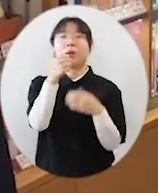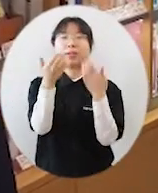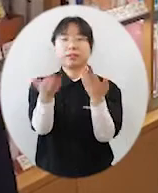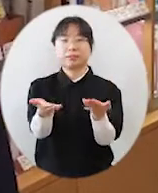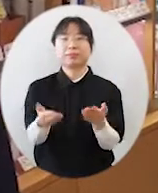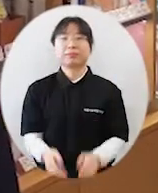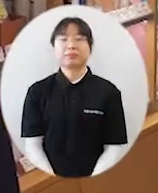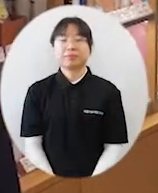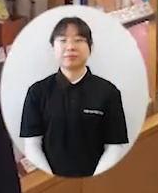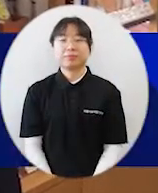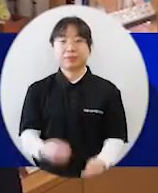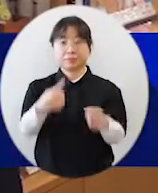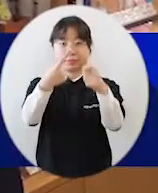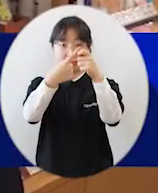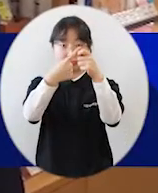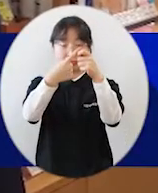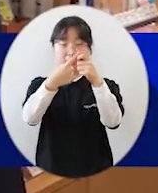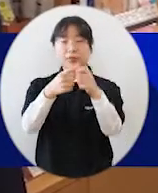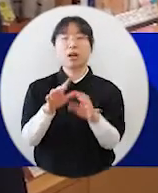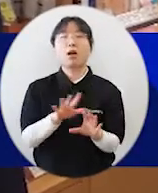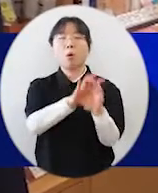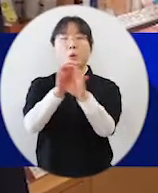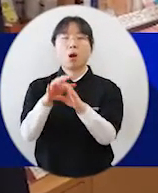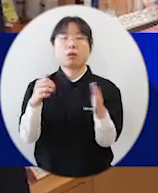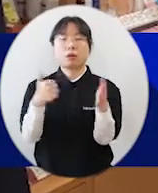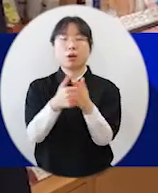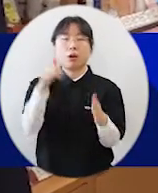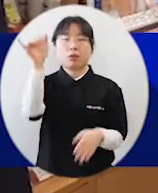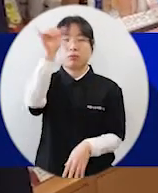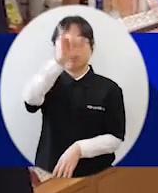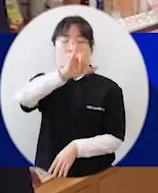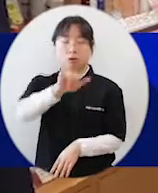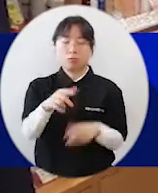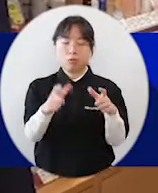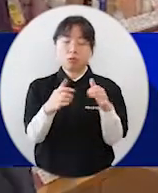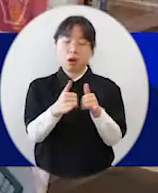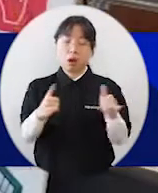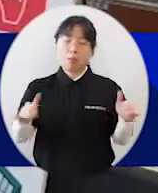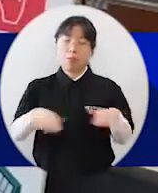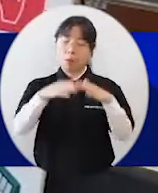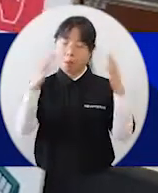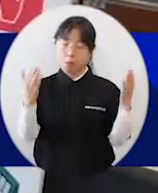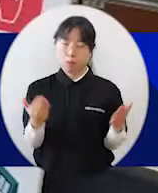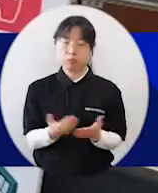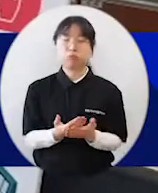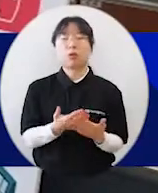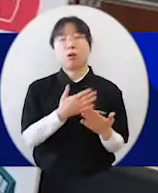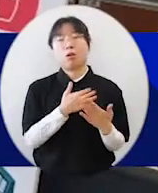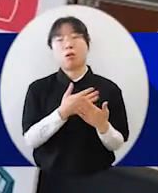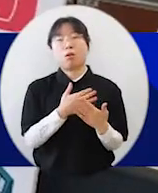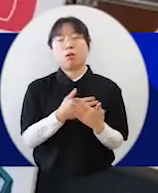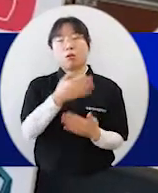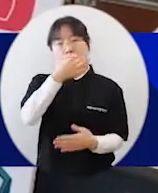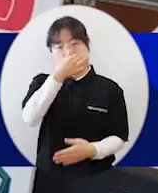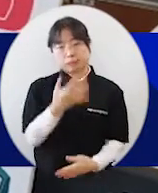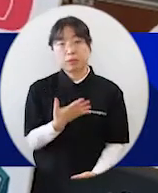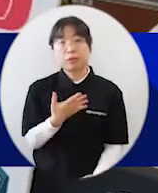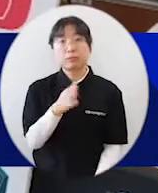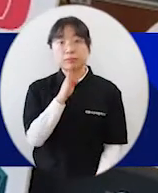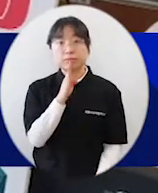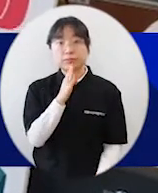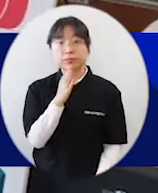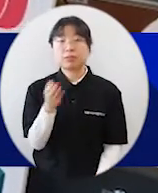모두가 힘든 한해였습니다 이에 많은 시민 여러분께서 크론 라이브 방역에 발빠르게 나선 의 황씨의 행정력 에